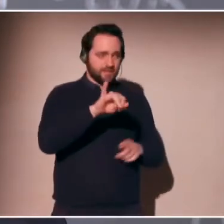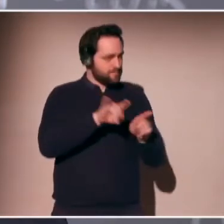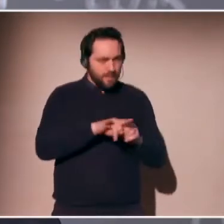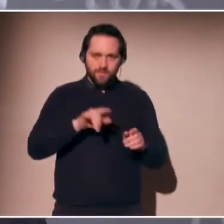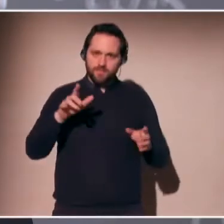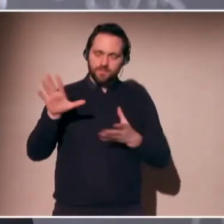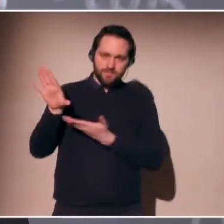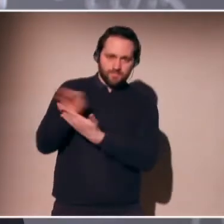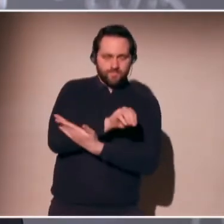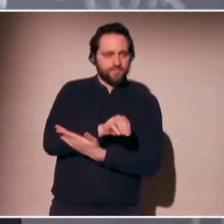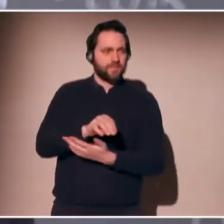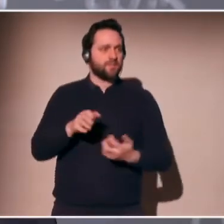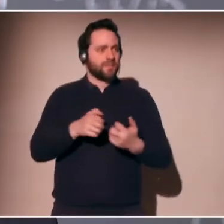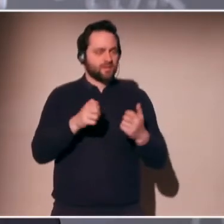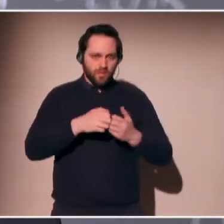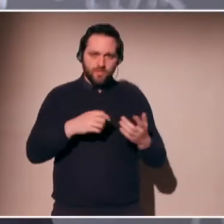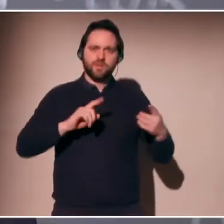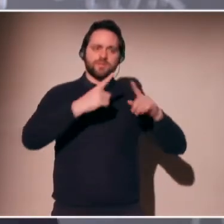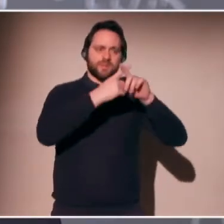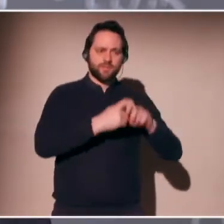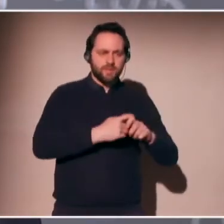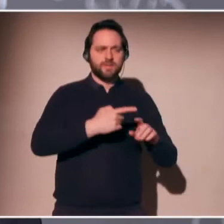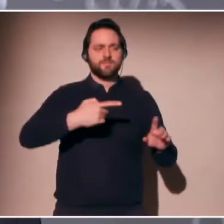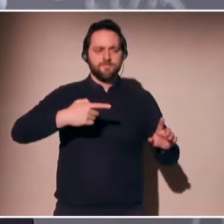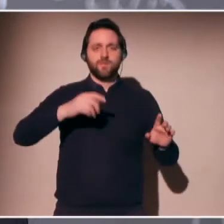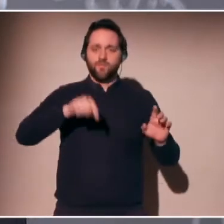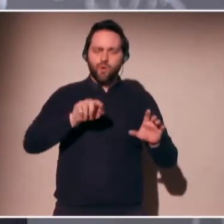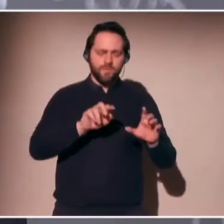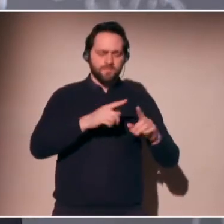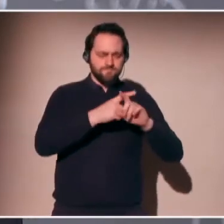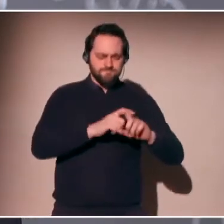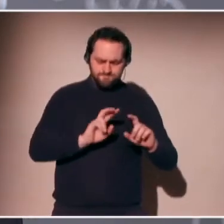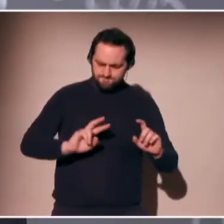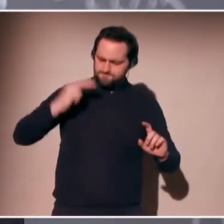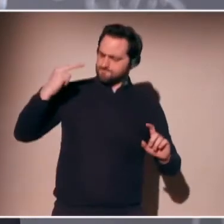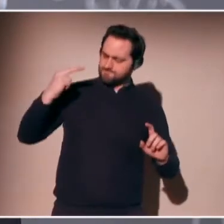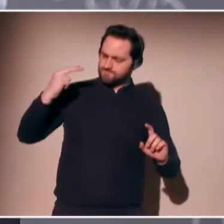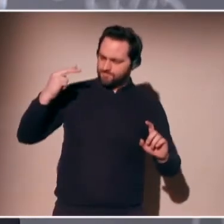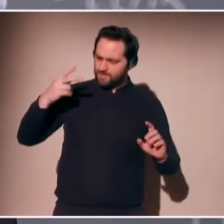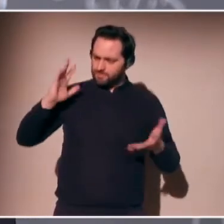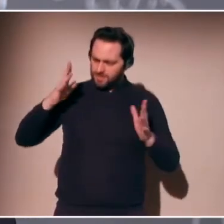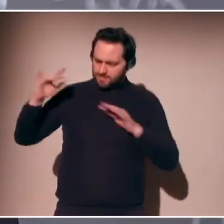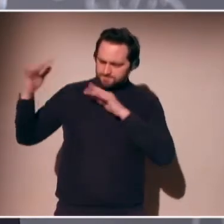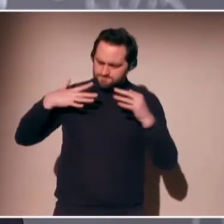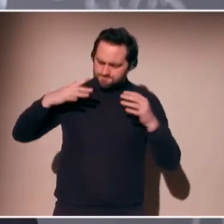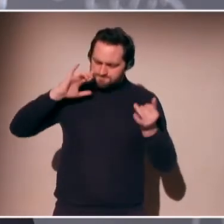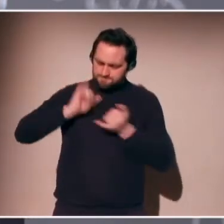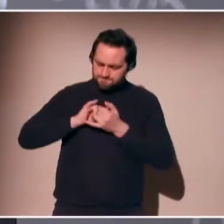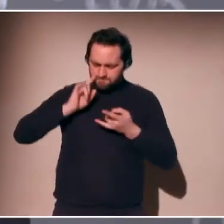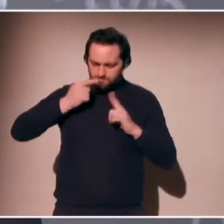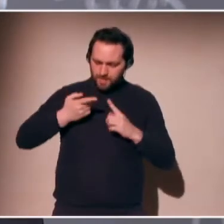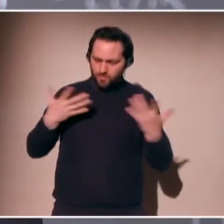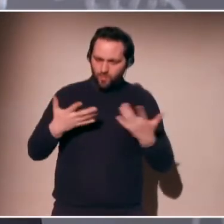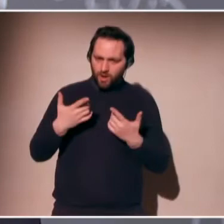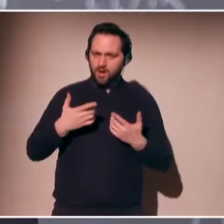accepter qu'on en a et se dire, je pense qu'on pourrait être biaisé là-dessus. C'est être capable de se dire, on va monitorer en permanence nos déviations et nos améliorations et